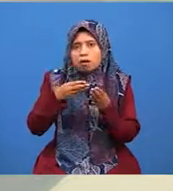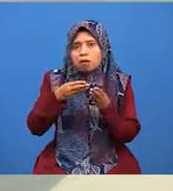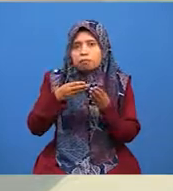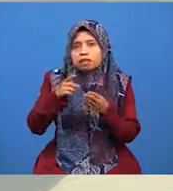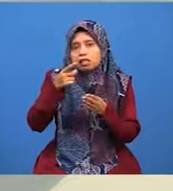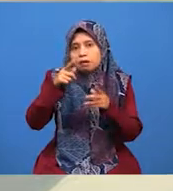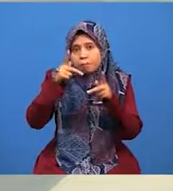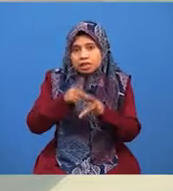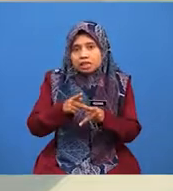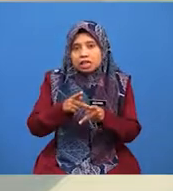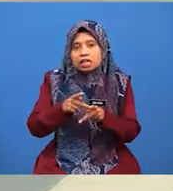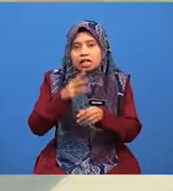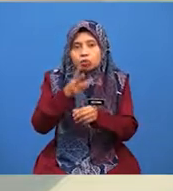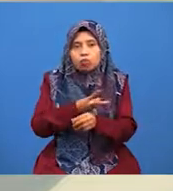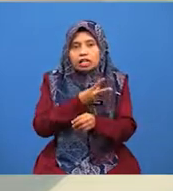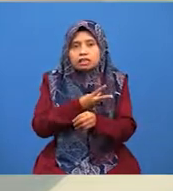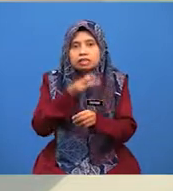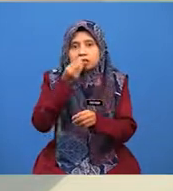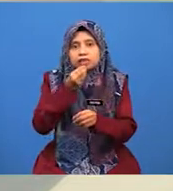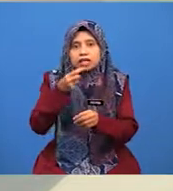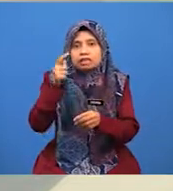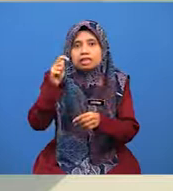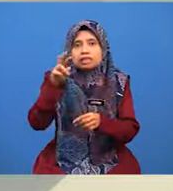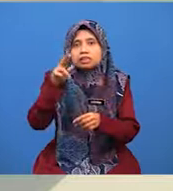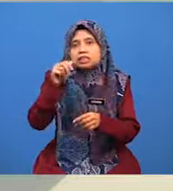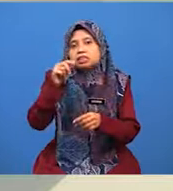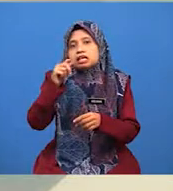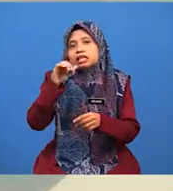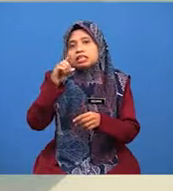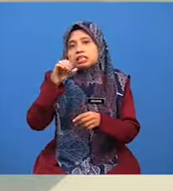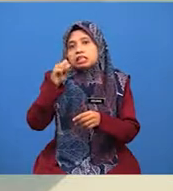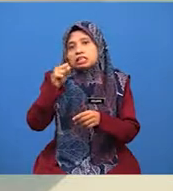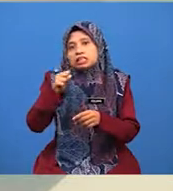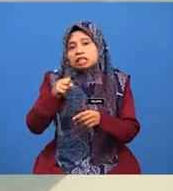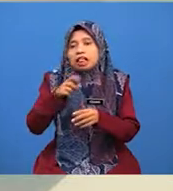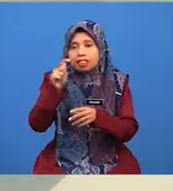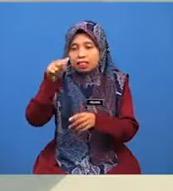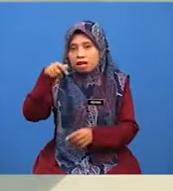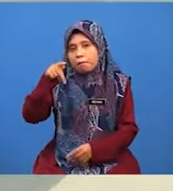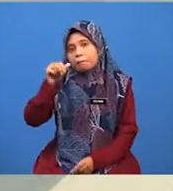diambil bagi mengekalkan warisan makanan tradisi tapai ubi?